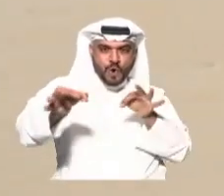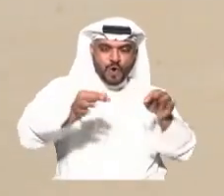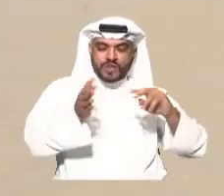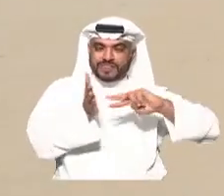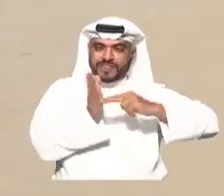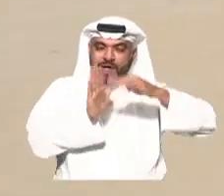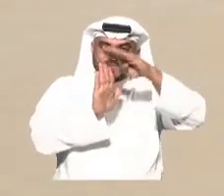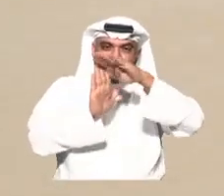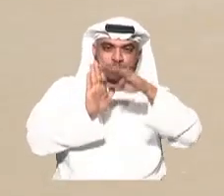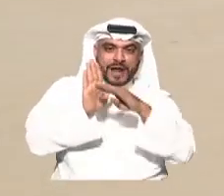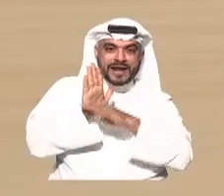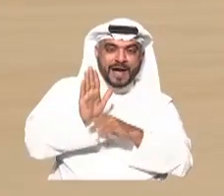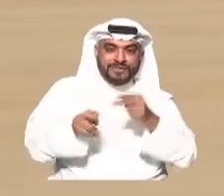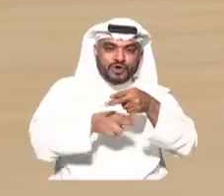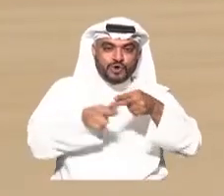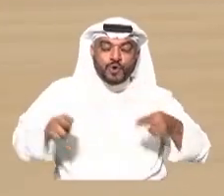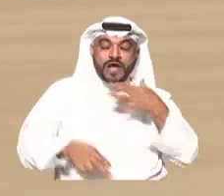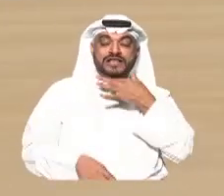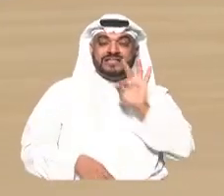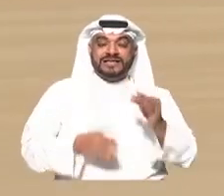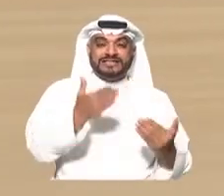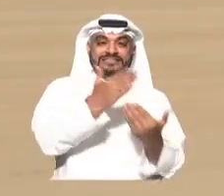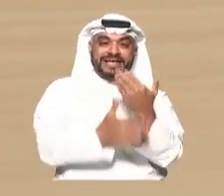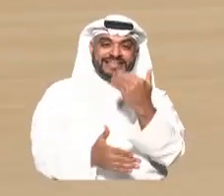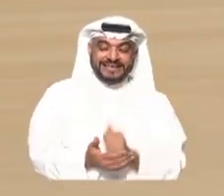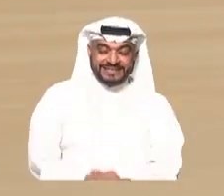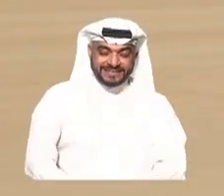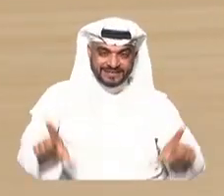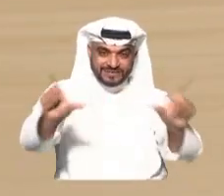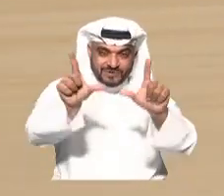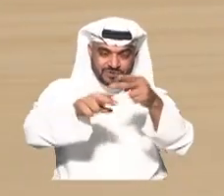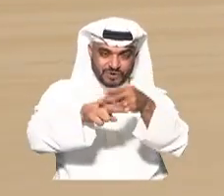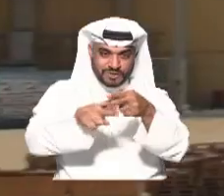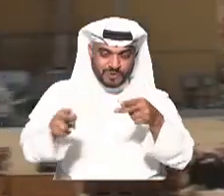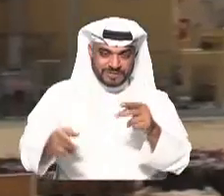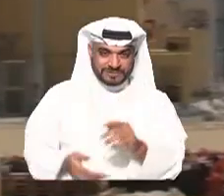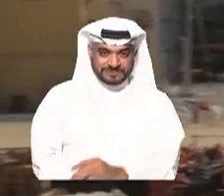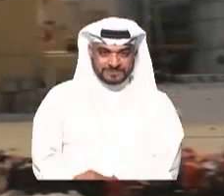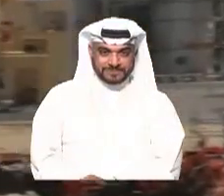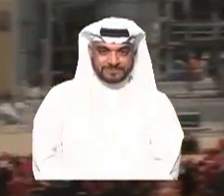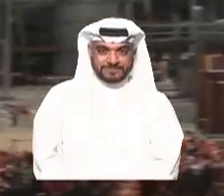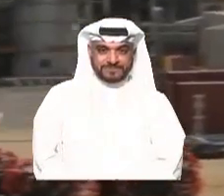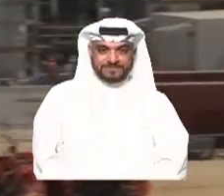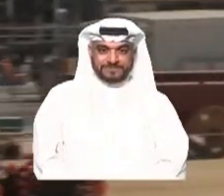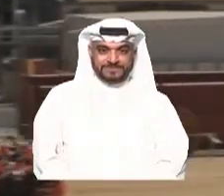التنموية لكويت جديدة. فهد التركي، تلفزيون دولة الكويت.